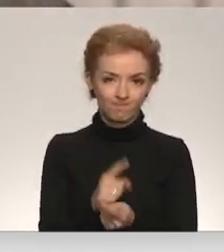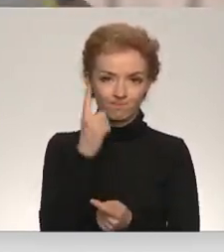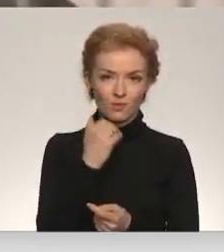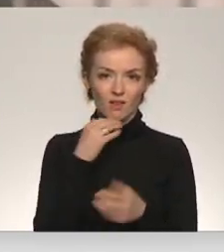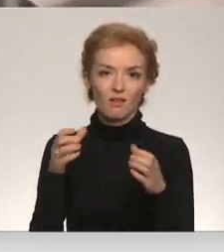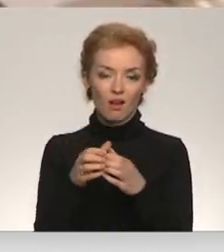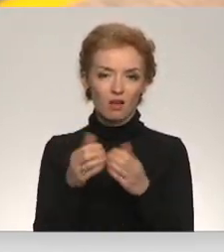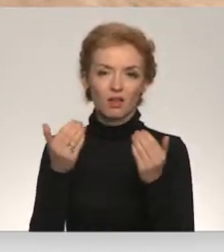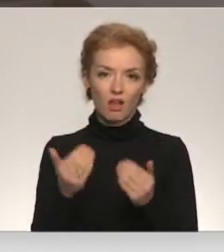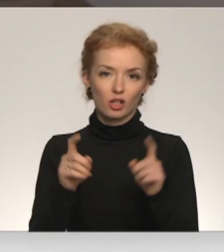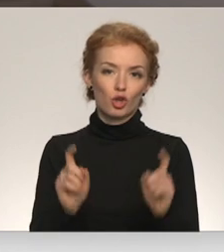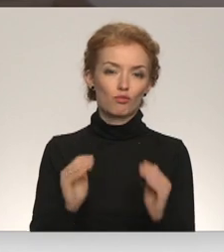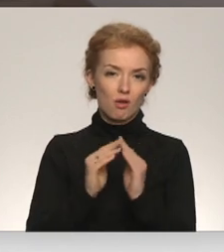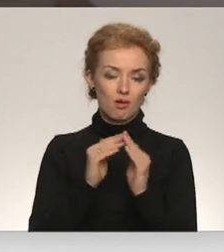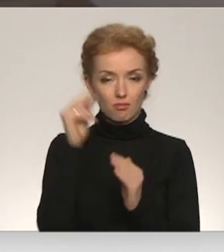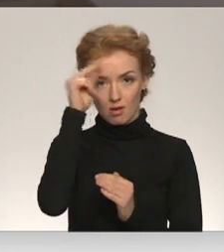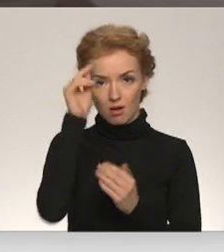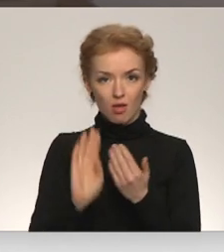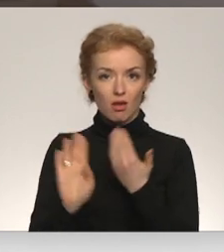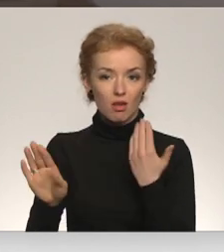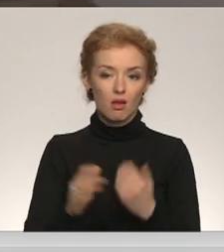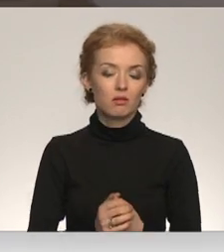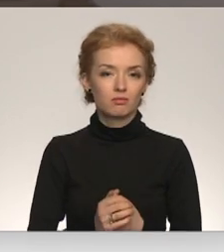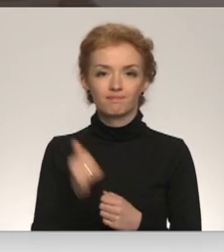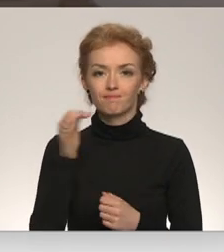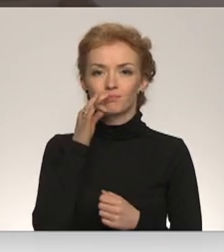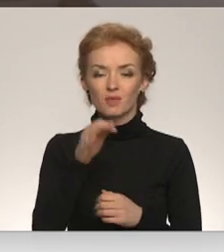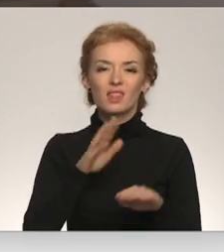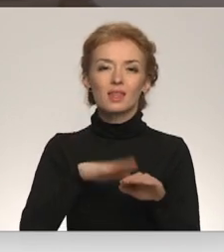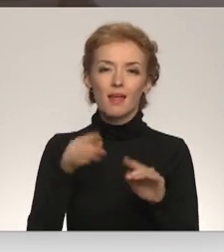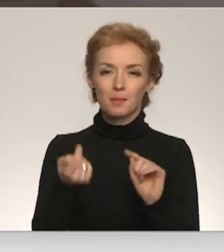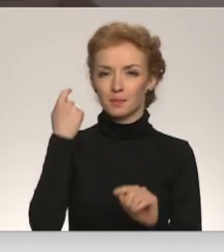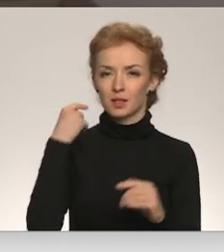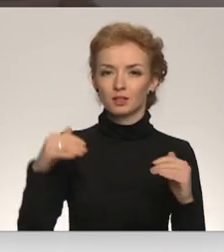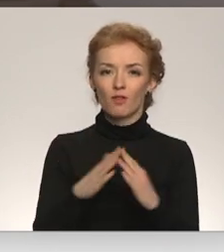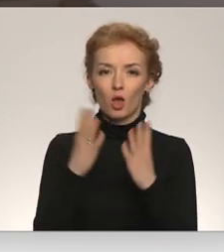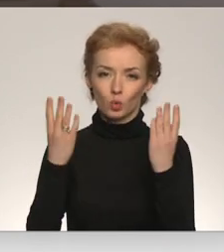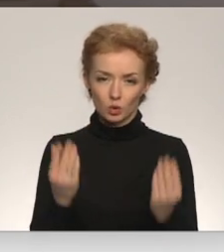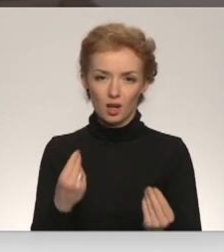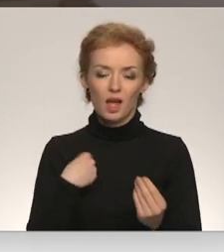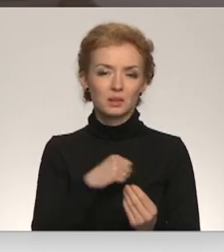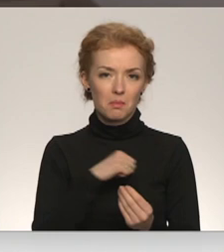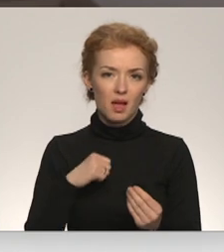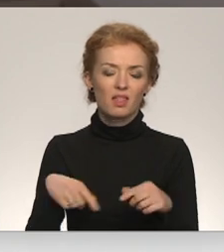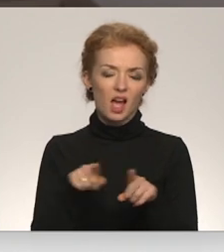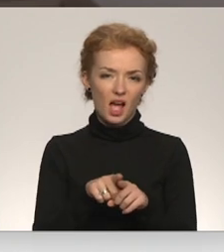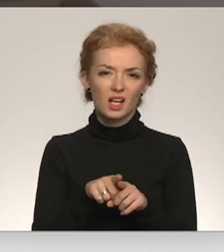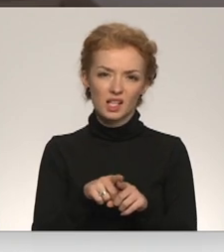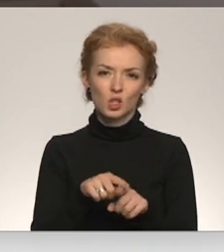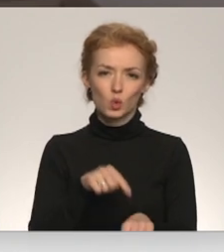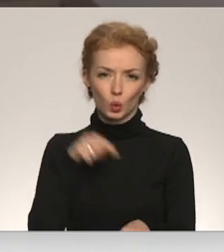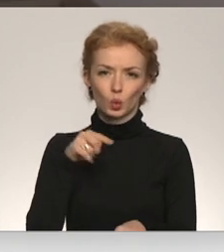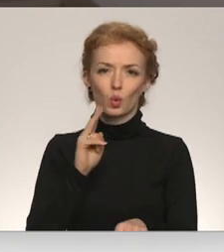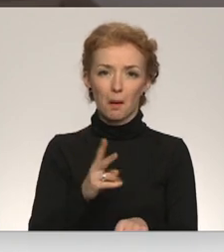klase numācās mājā. Es domāju, ka tās bija svētku dienas. Es arī prognozēju, ka būs sliktāk pēc